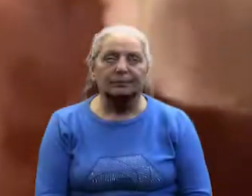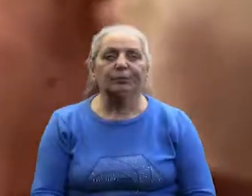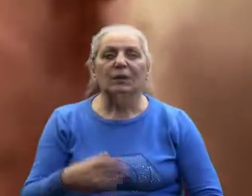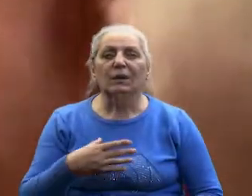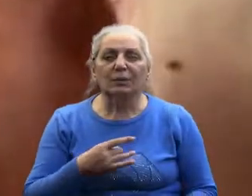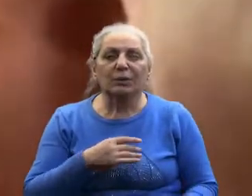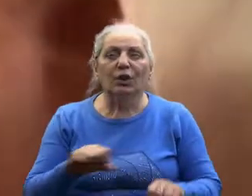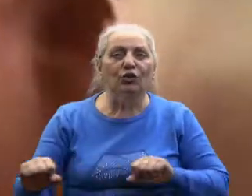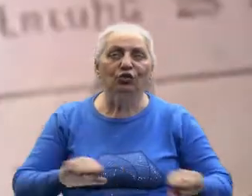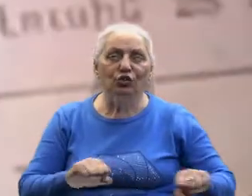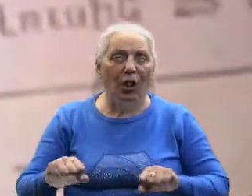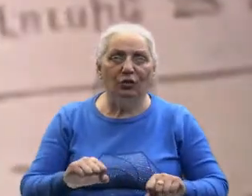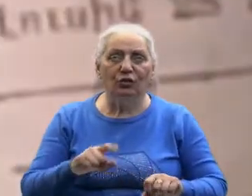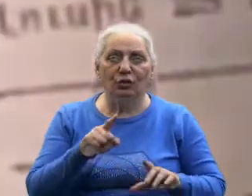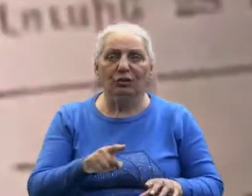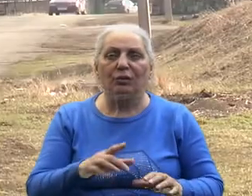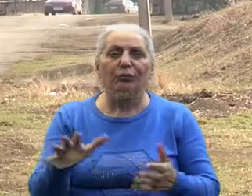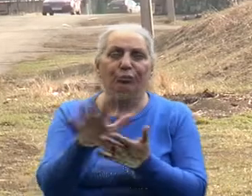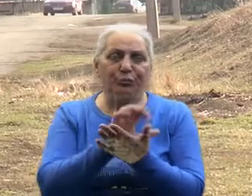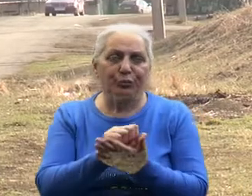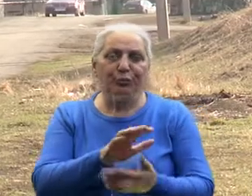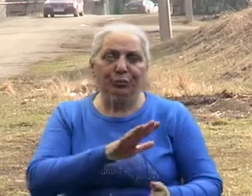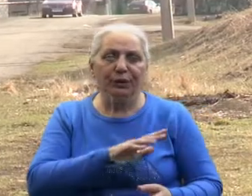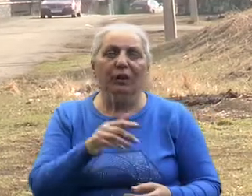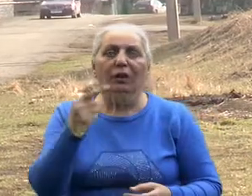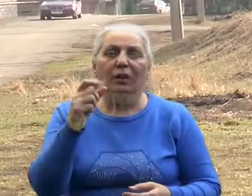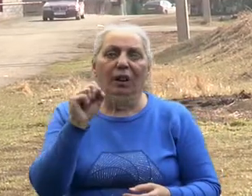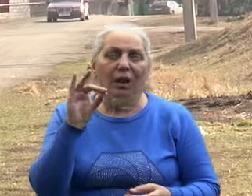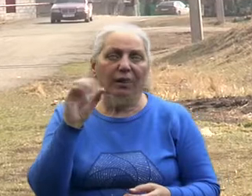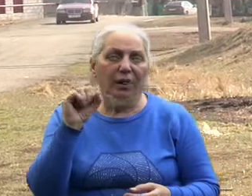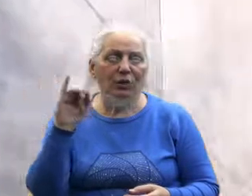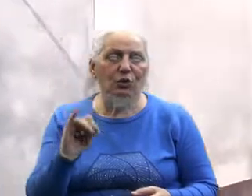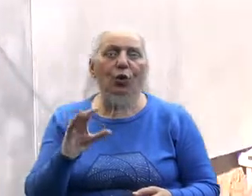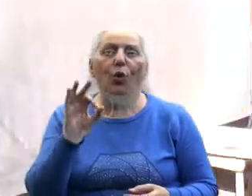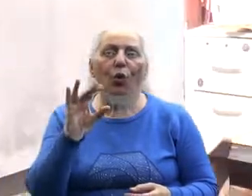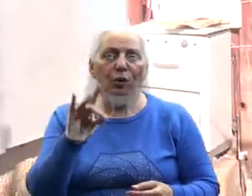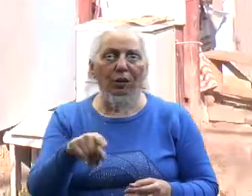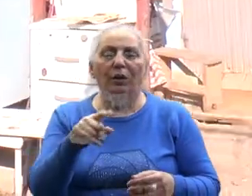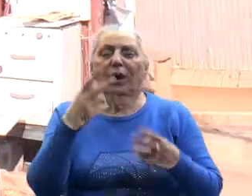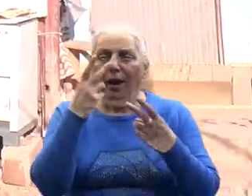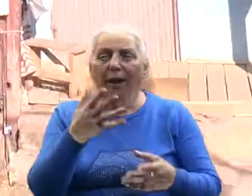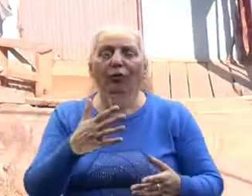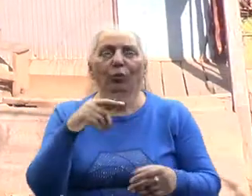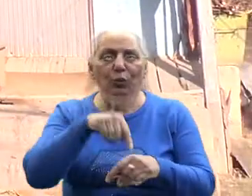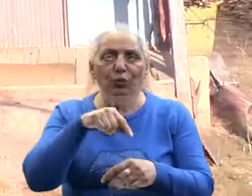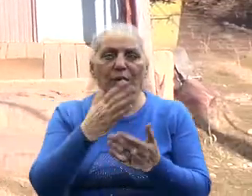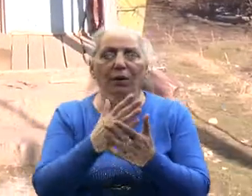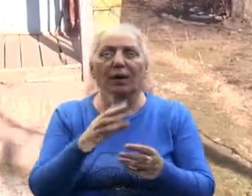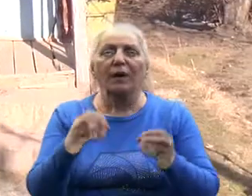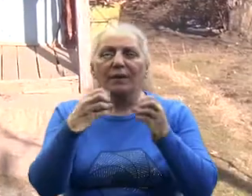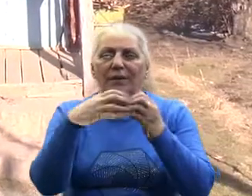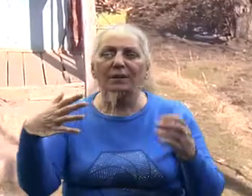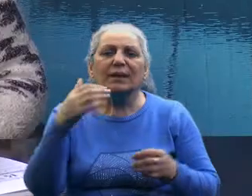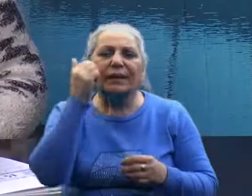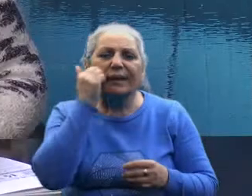Սպիտակի երկրաշարժը ավերածություններ է առաջացրել նաև Կարաձորում։ Այստեղ մինչև այժմ էլ զգացվում է երկրաշարժի հետևանքները 15 ֆին